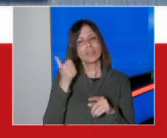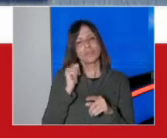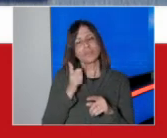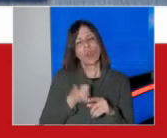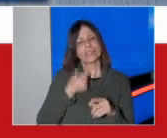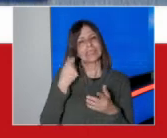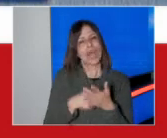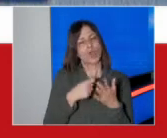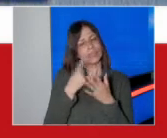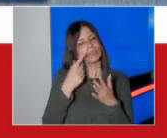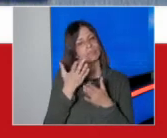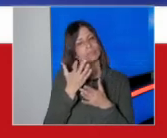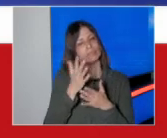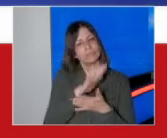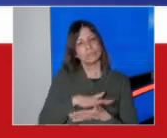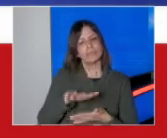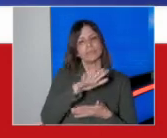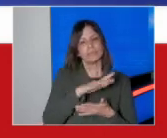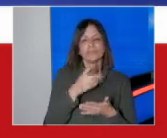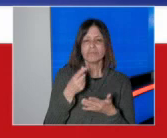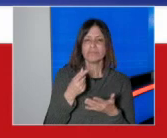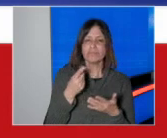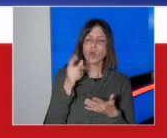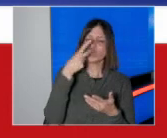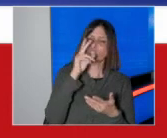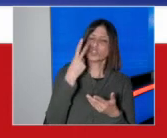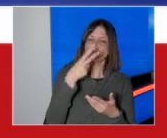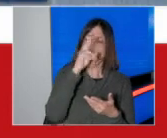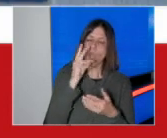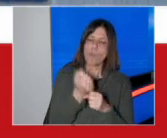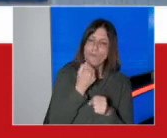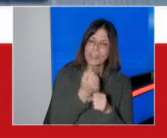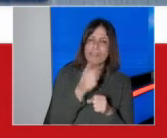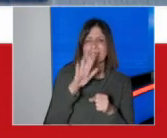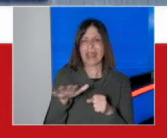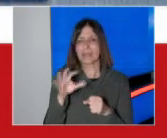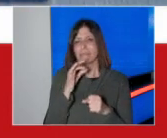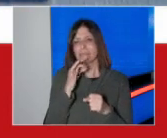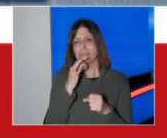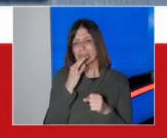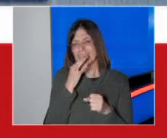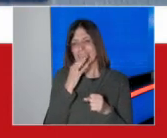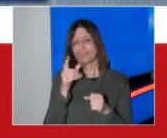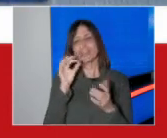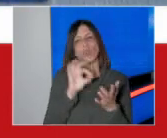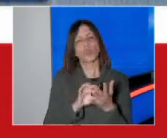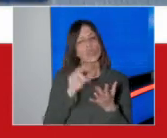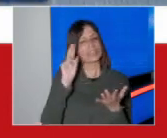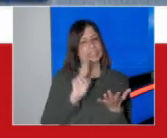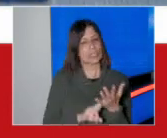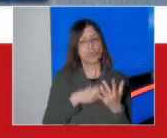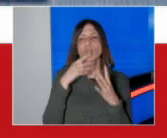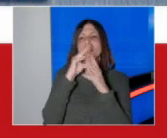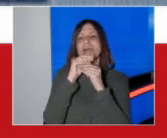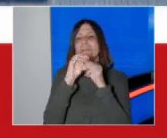הציג חתך סוציו-אקונומי שמסתדר עם התוכנית מן הסתם, שני ההורים עובדים, ילדים שכולם נמצאים בטווח נקודות הזיכוי. אבל בואו נדבר על משפחות עם